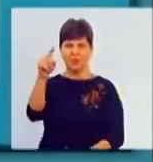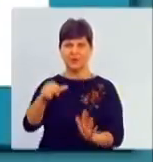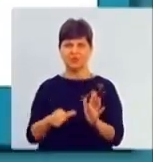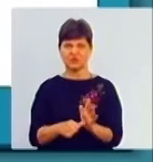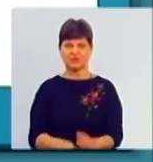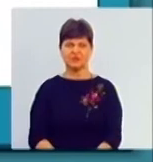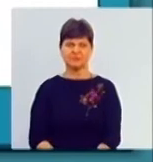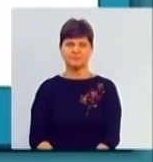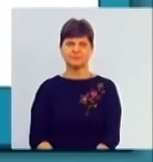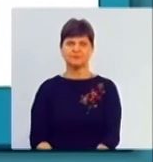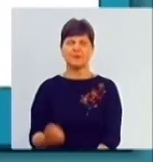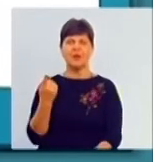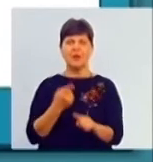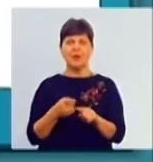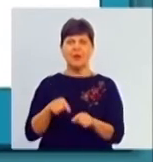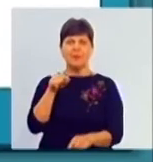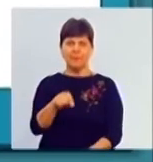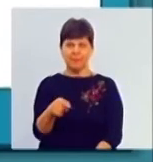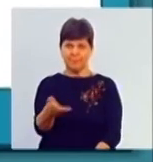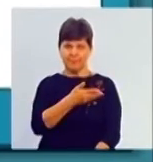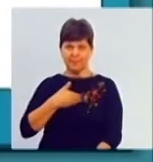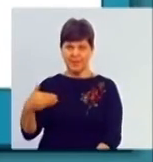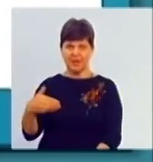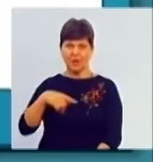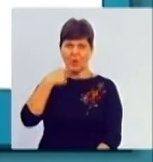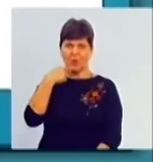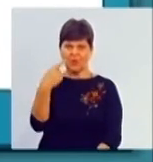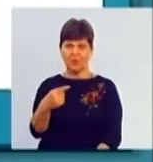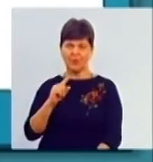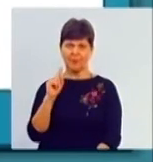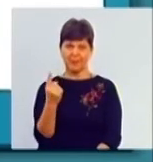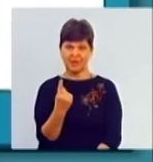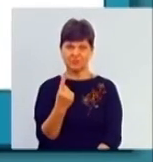екрані. Мова йде про те, що коридор, до 1 січня